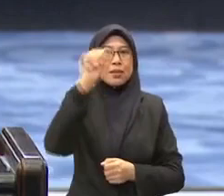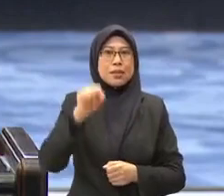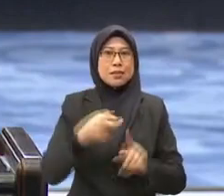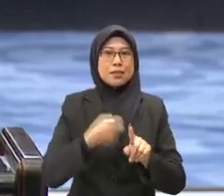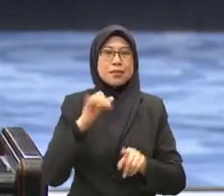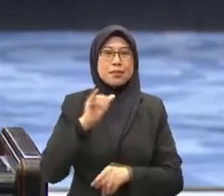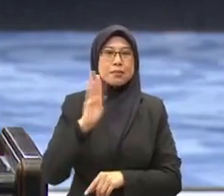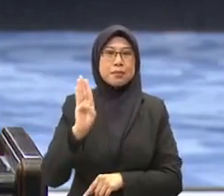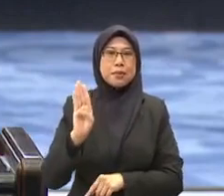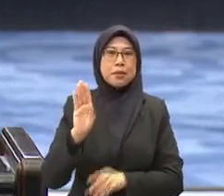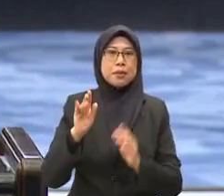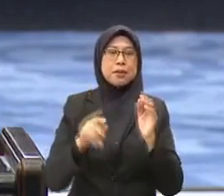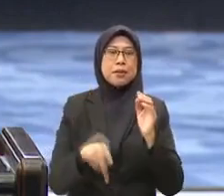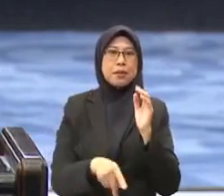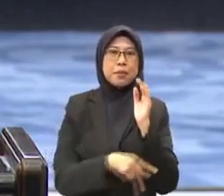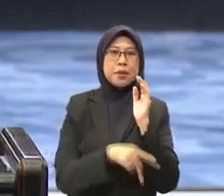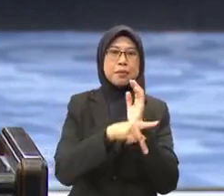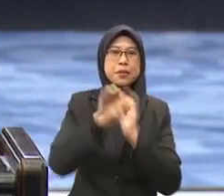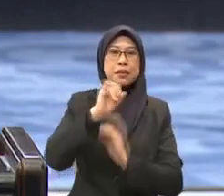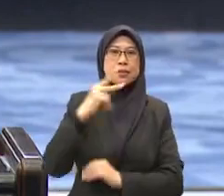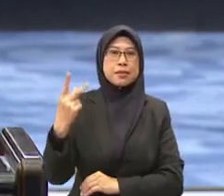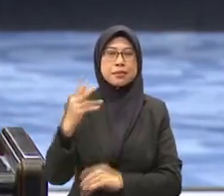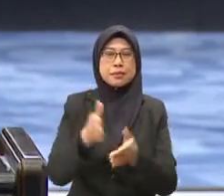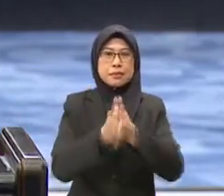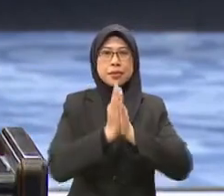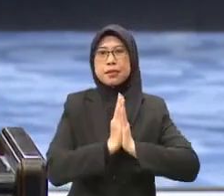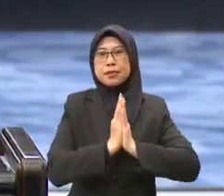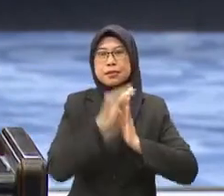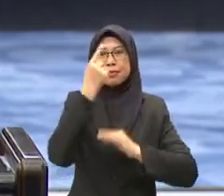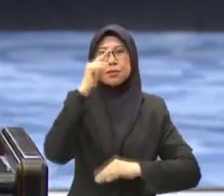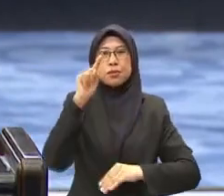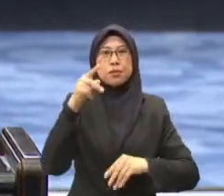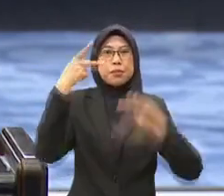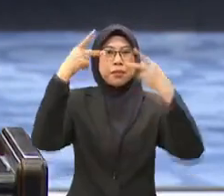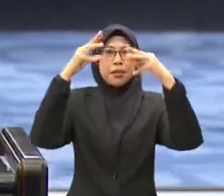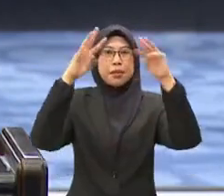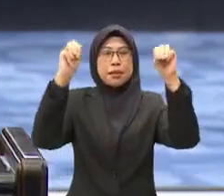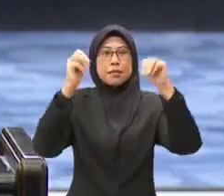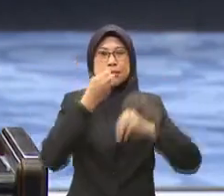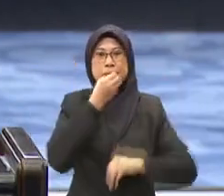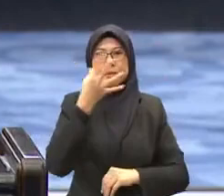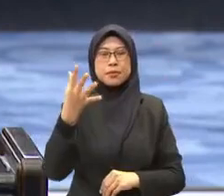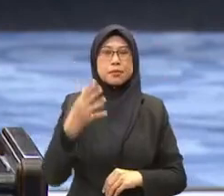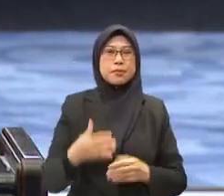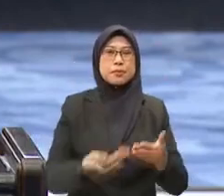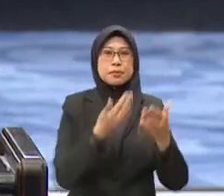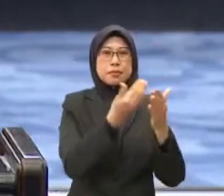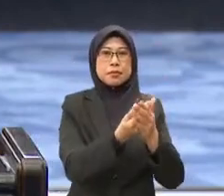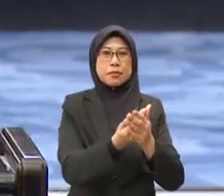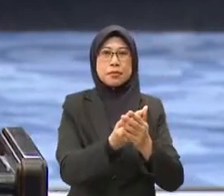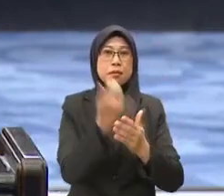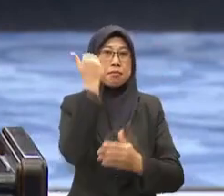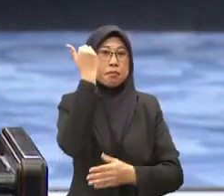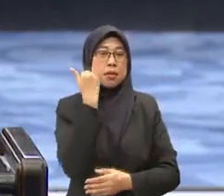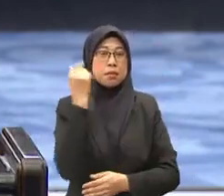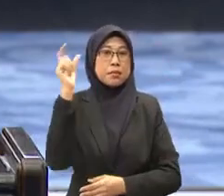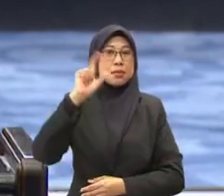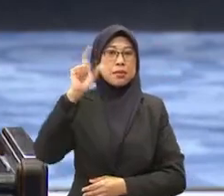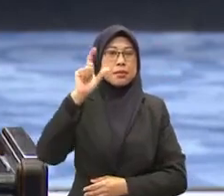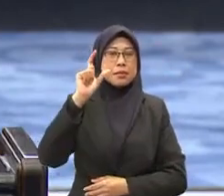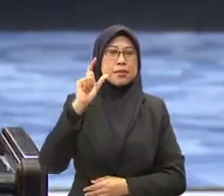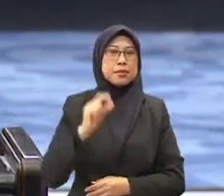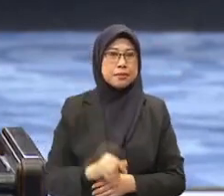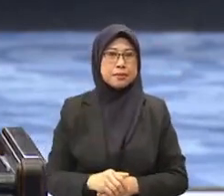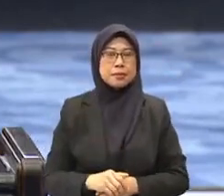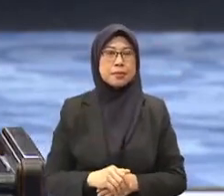Defender di negara-negara luar yang terpilih seperti Singapura Australia New Zealand Taiwan dan United Kingdom atau negara lain dengan